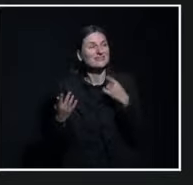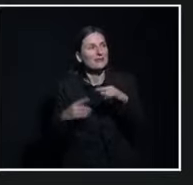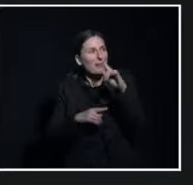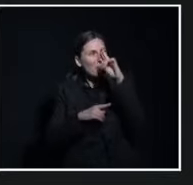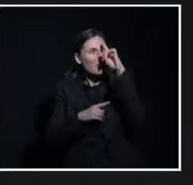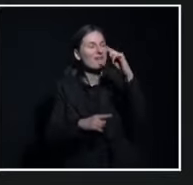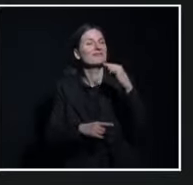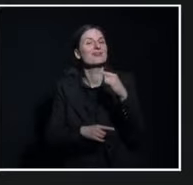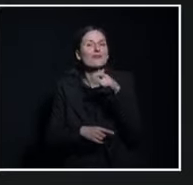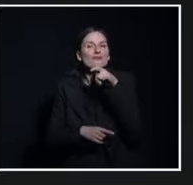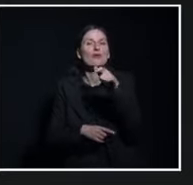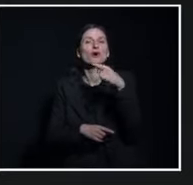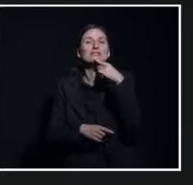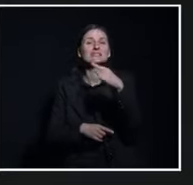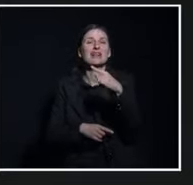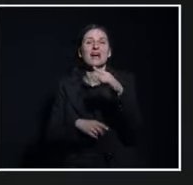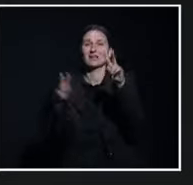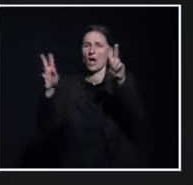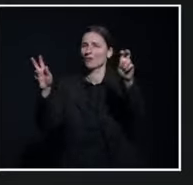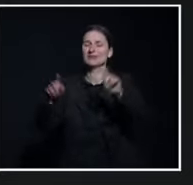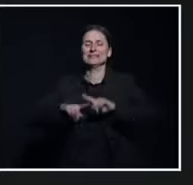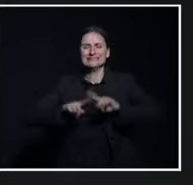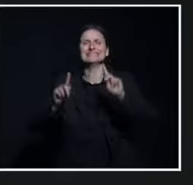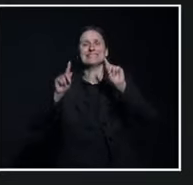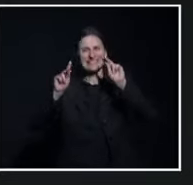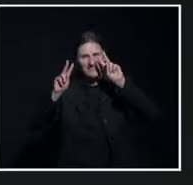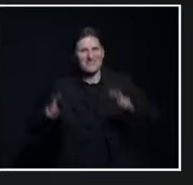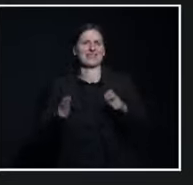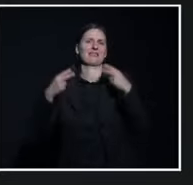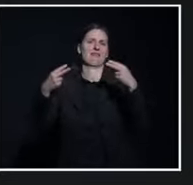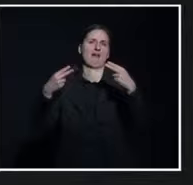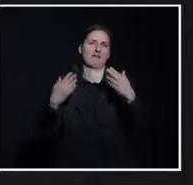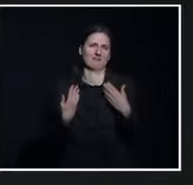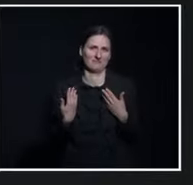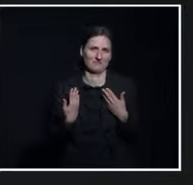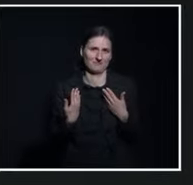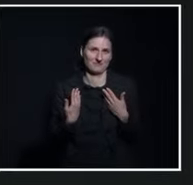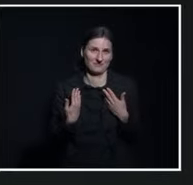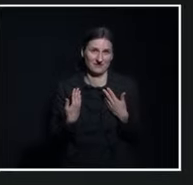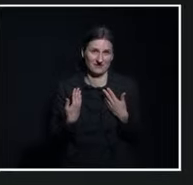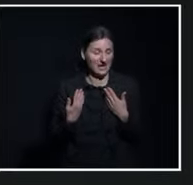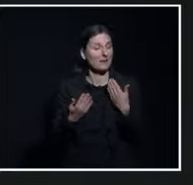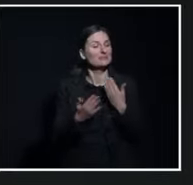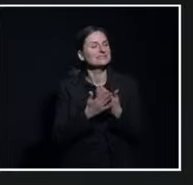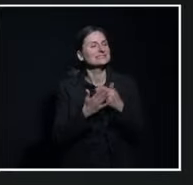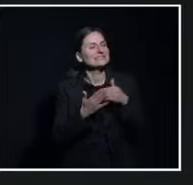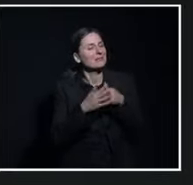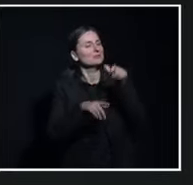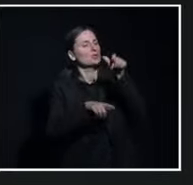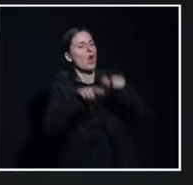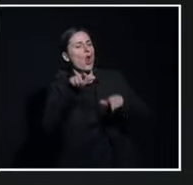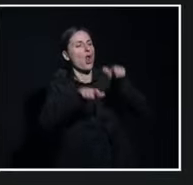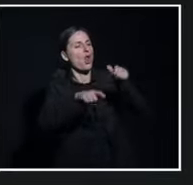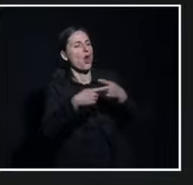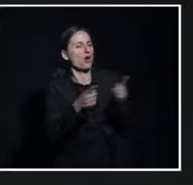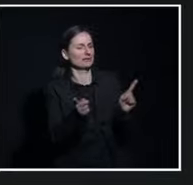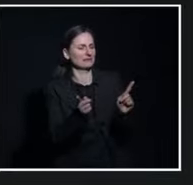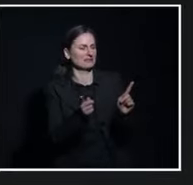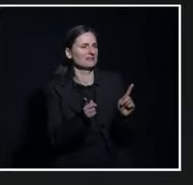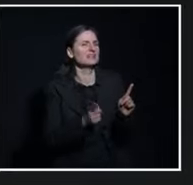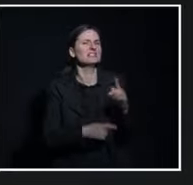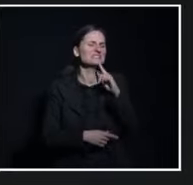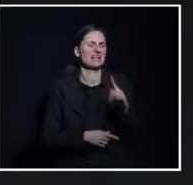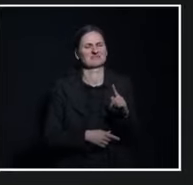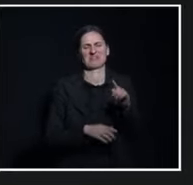Denken gemeint sind, wenn wir aufrufen zum Nie wieder. Aber diejenigen, die unsere Demokratie